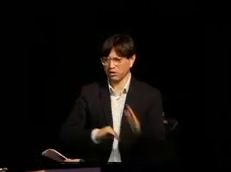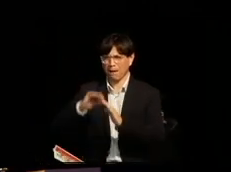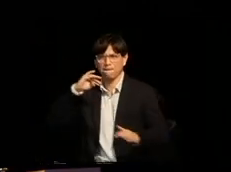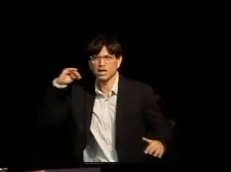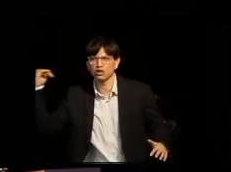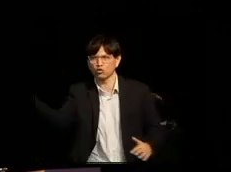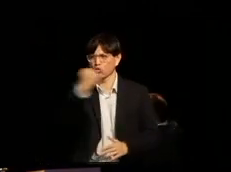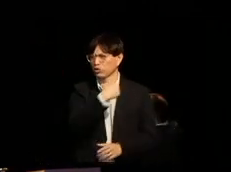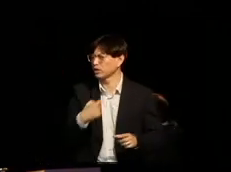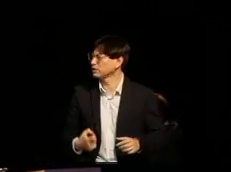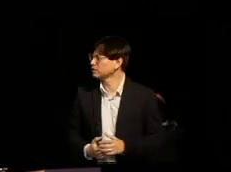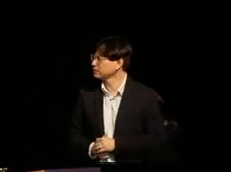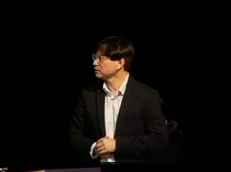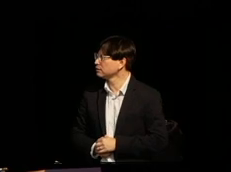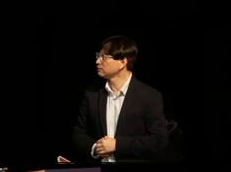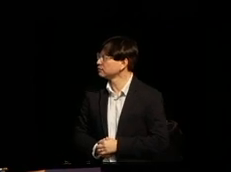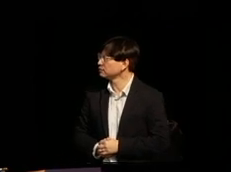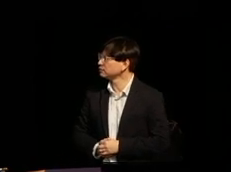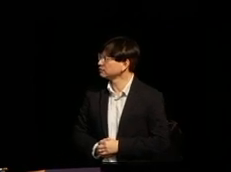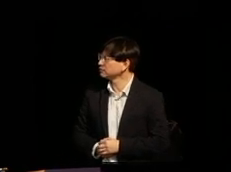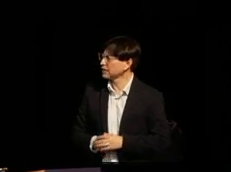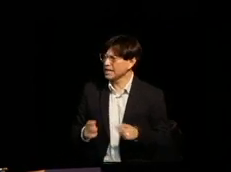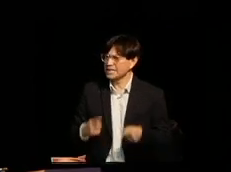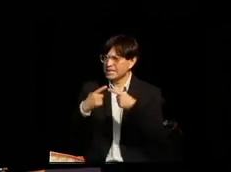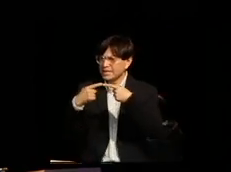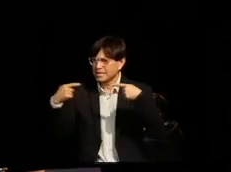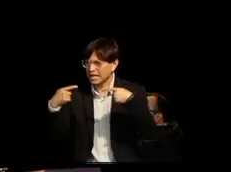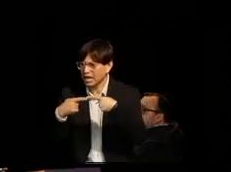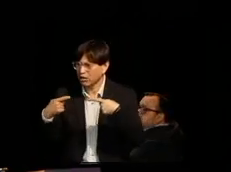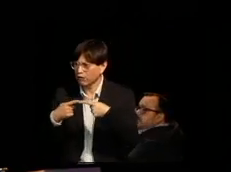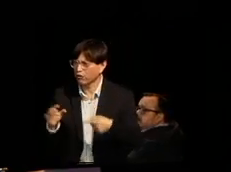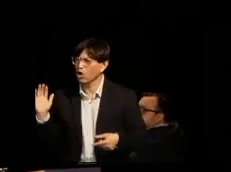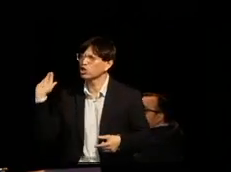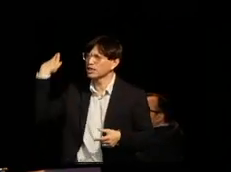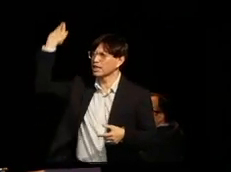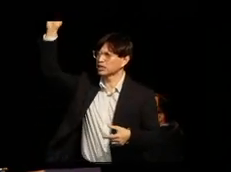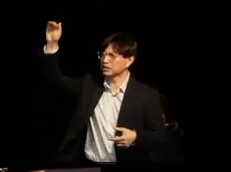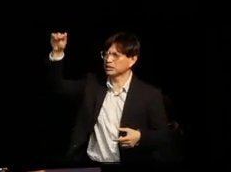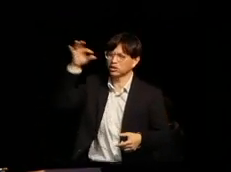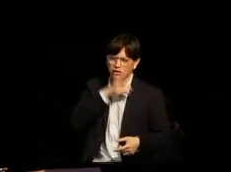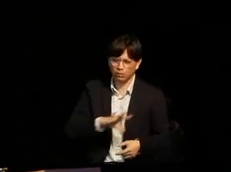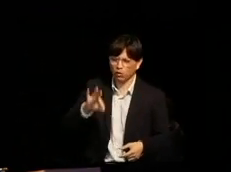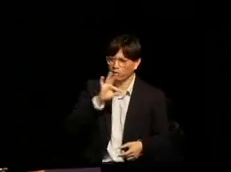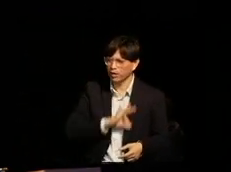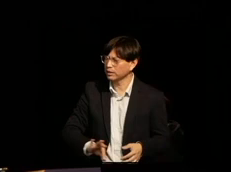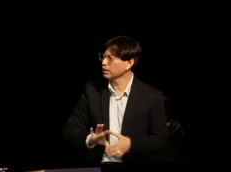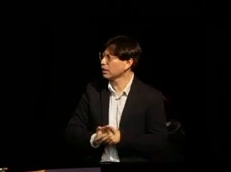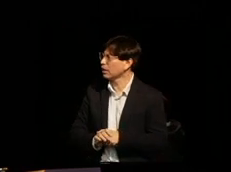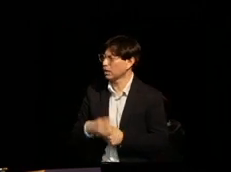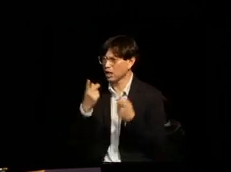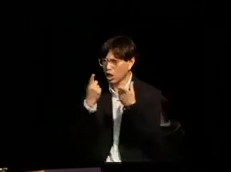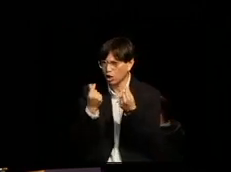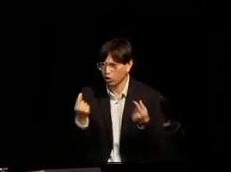quanti a volte per esempio anche nei confronti del del gigantesco fenomeno della povertà della povertà